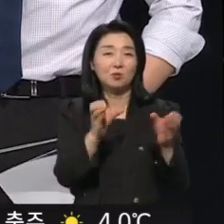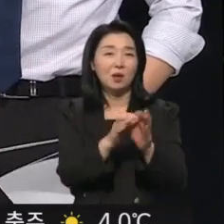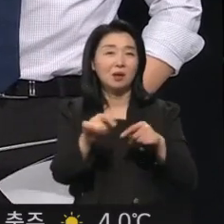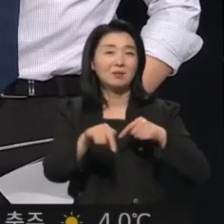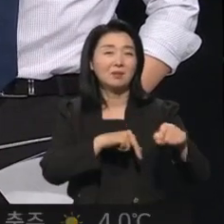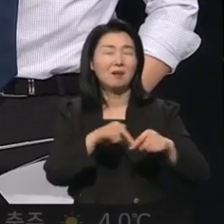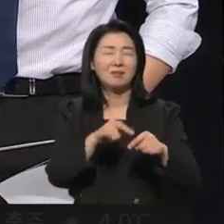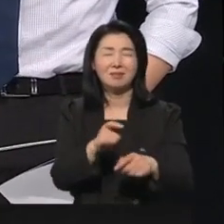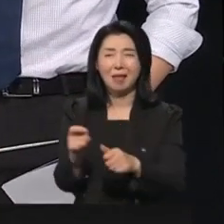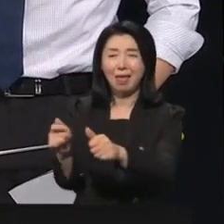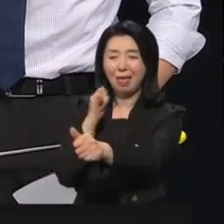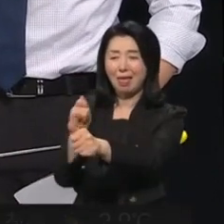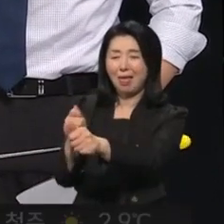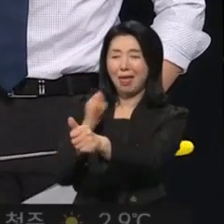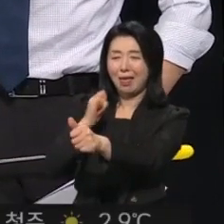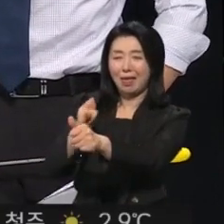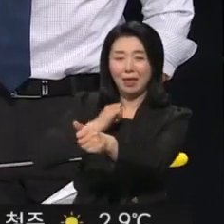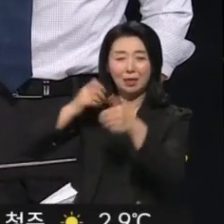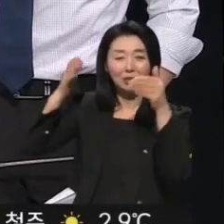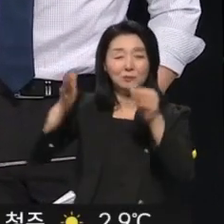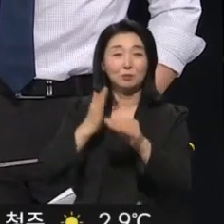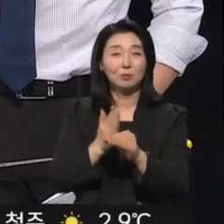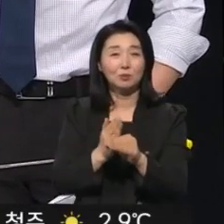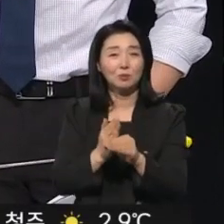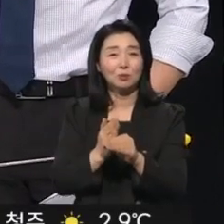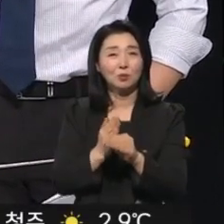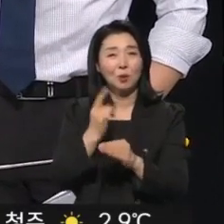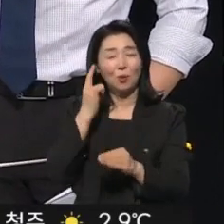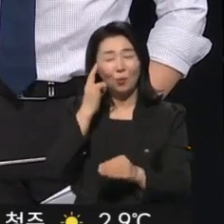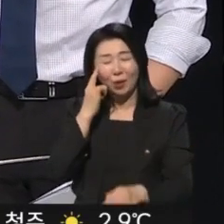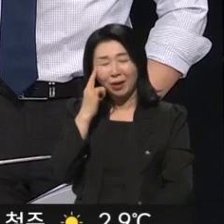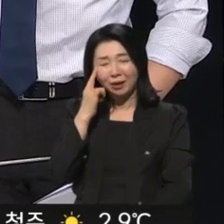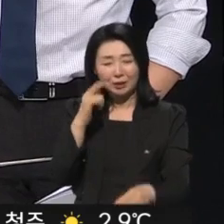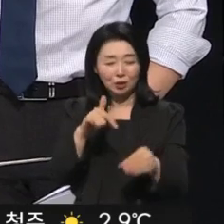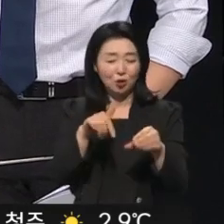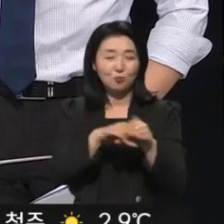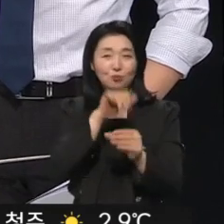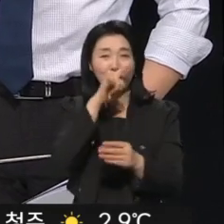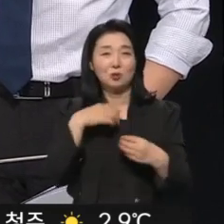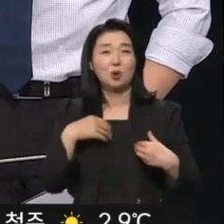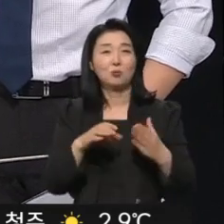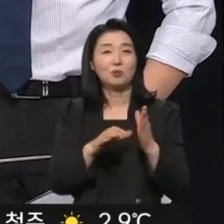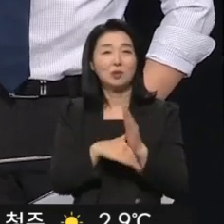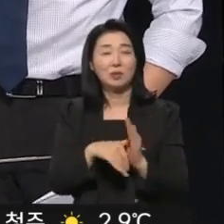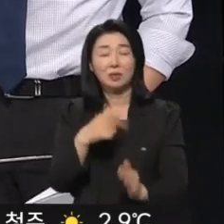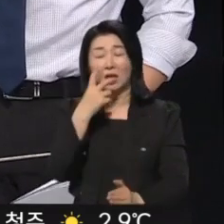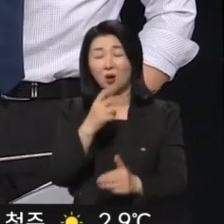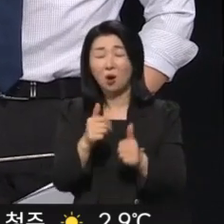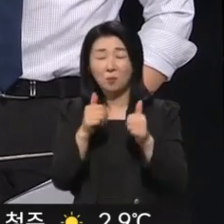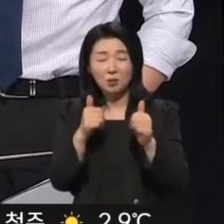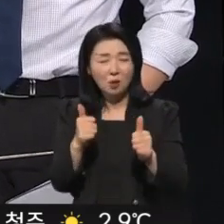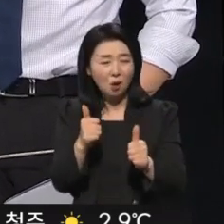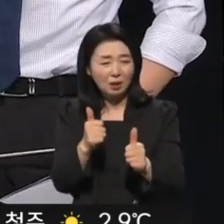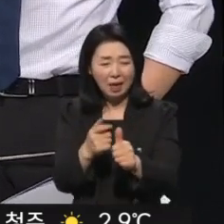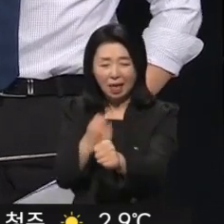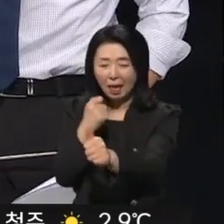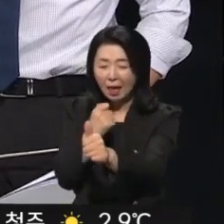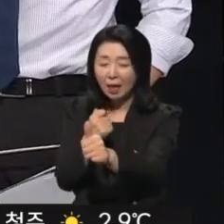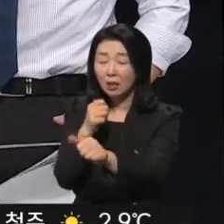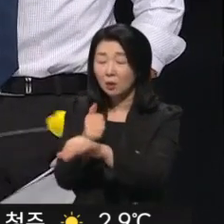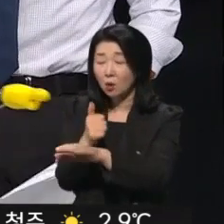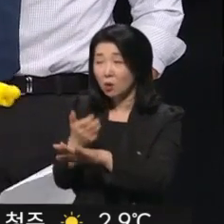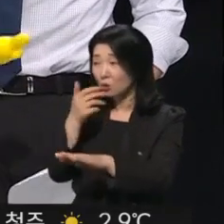정치적 흠집내기에 혈안이 돼 있다고 비판했습니다. 지난 정권 때 검경이 강도 높게 수사해도 틈을 잡지